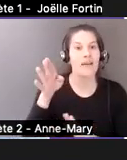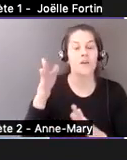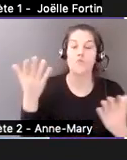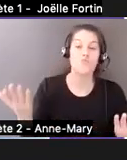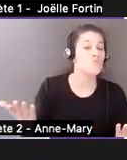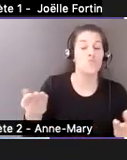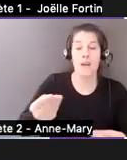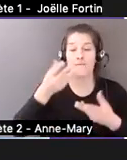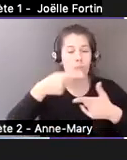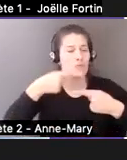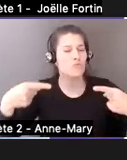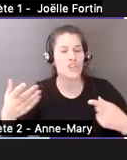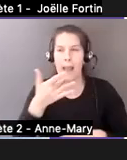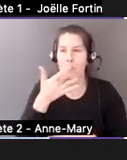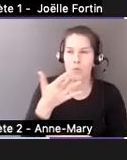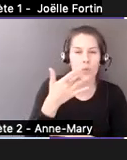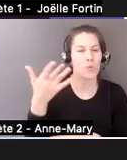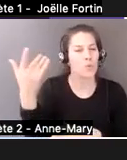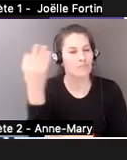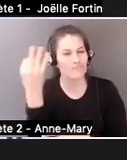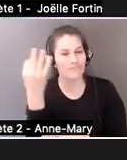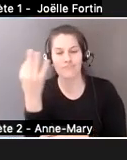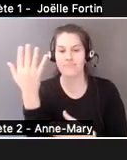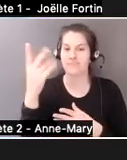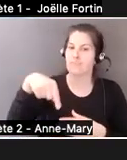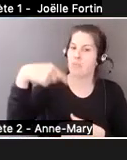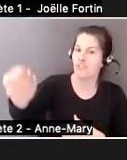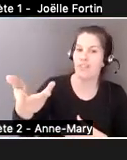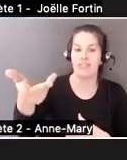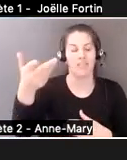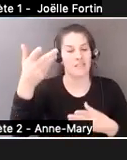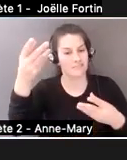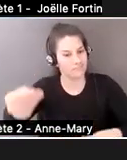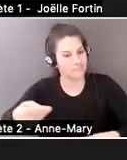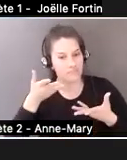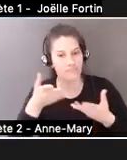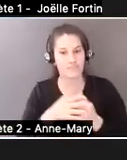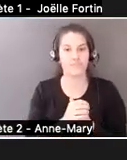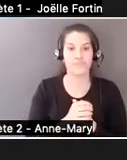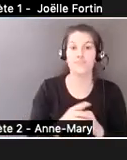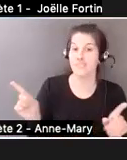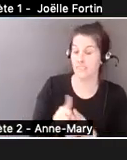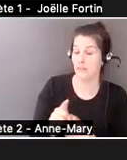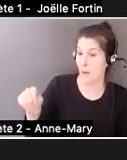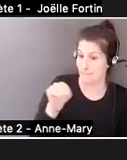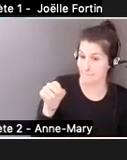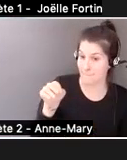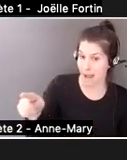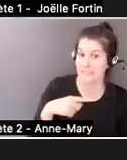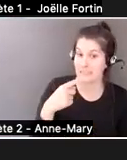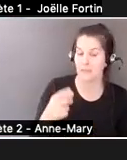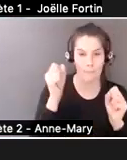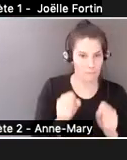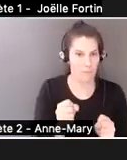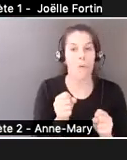d'autres sujets dont vous aimeriez qu'on vous apporte ou bien qu'on vous parle. Et comme Marc l'a dit, vous pouvez toujours aller sur